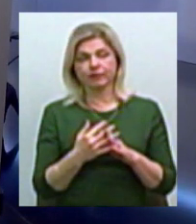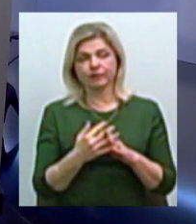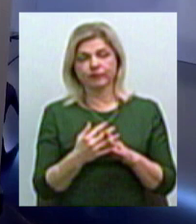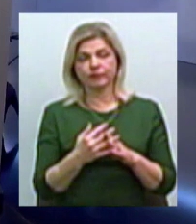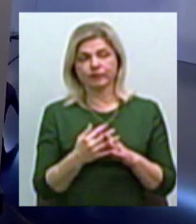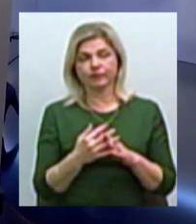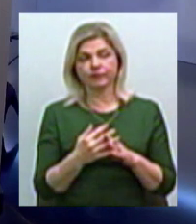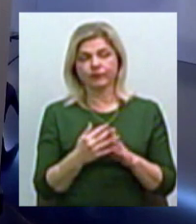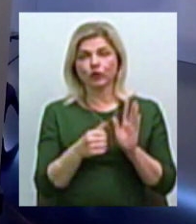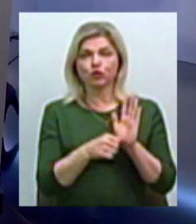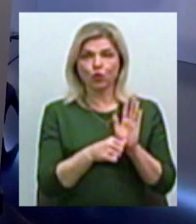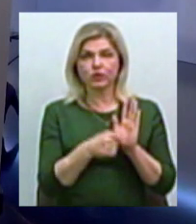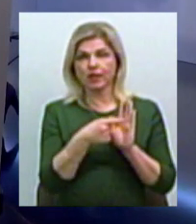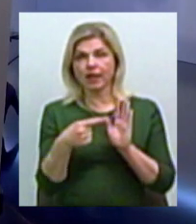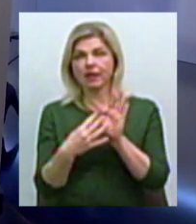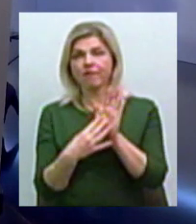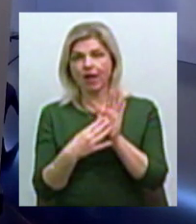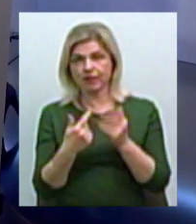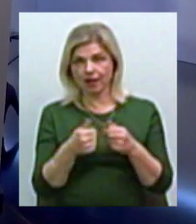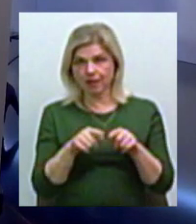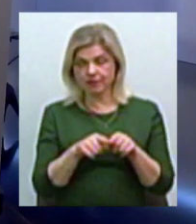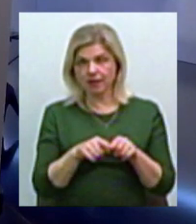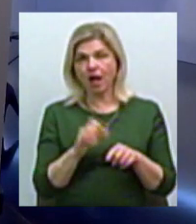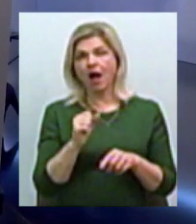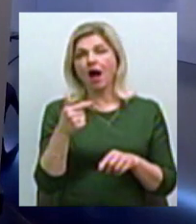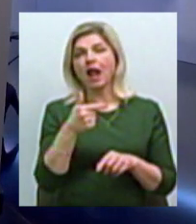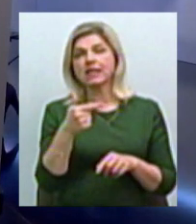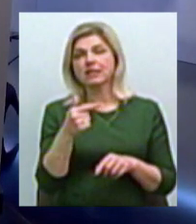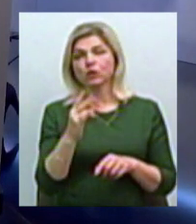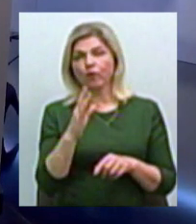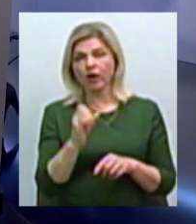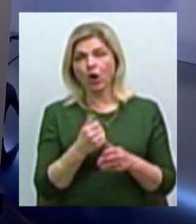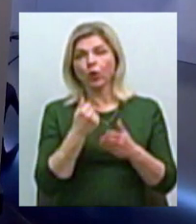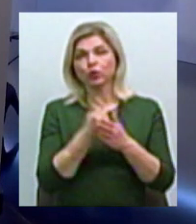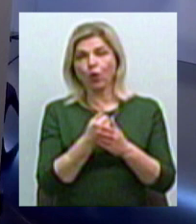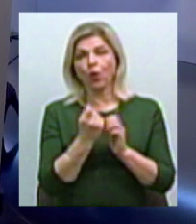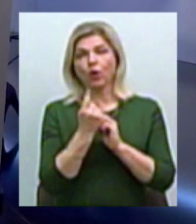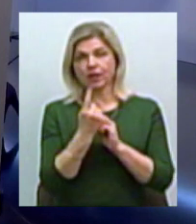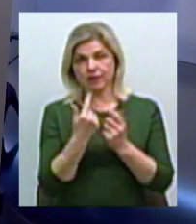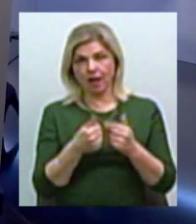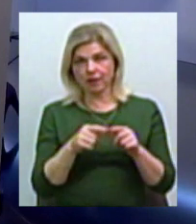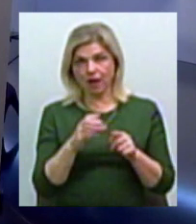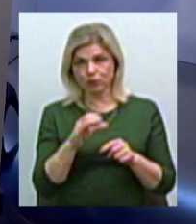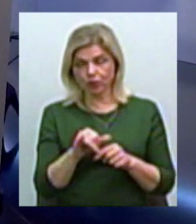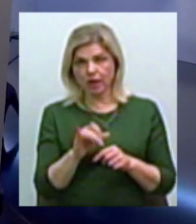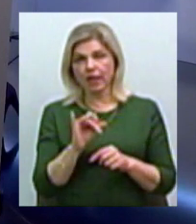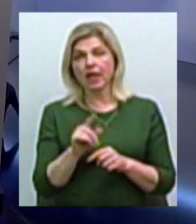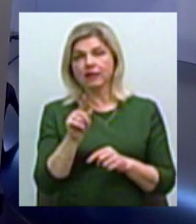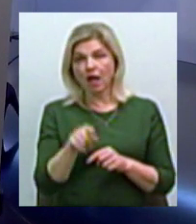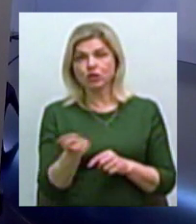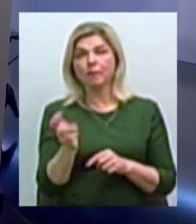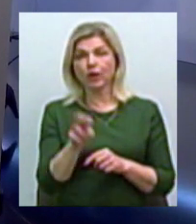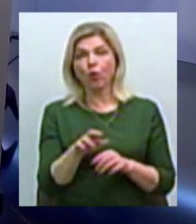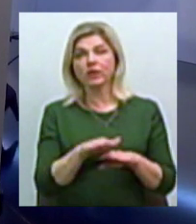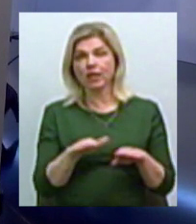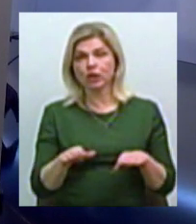це 6-9 класи. Наприклад, в Галицинове це вже до 11 класу. І навіть в медіа-центр приходили діти, які вже